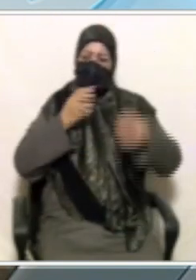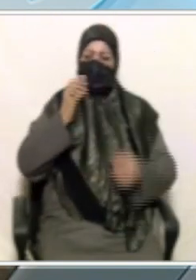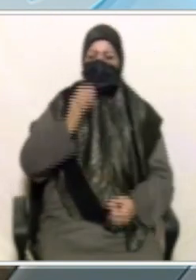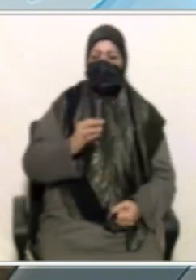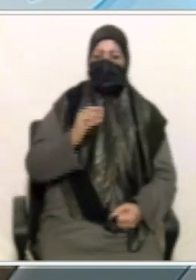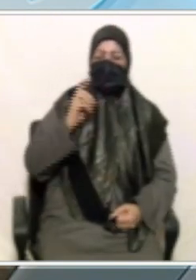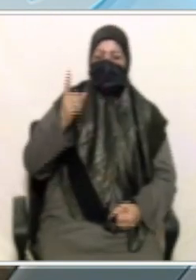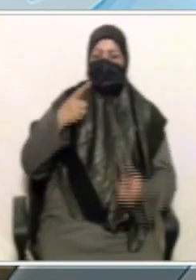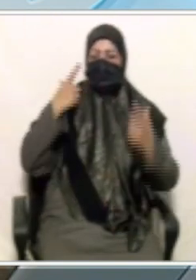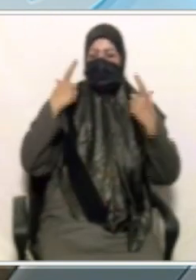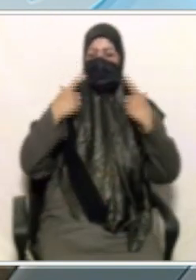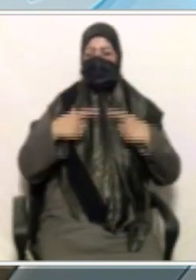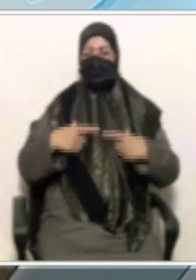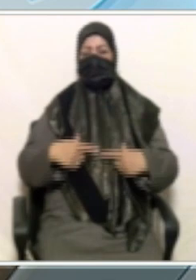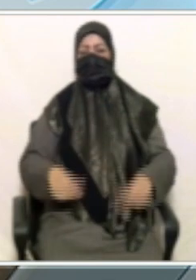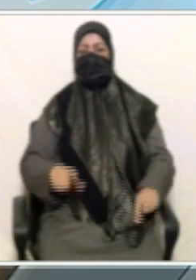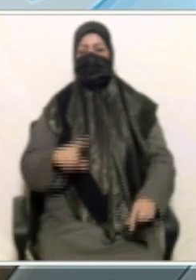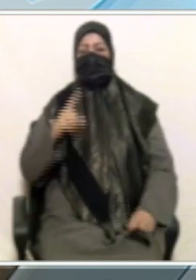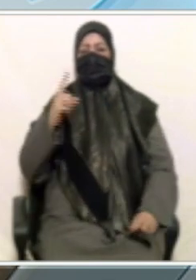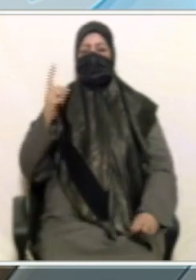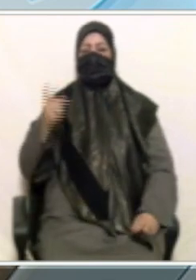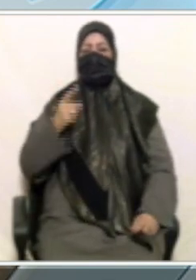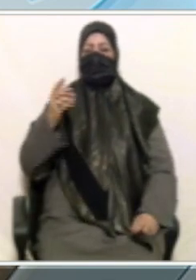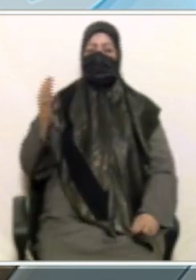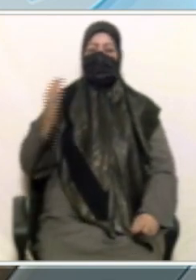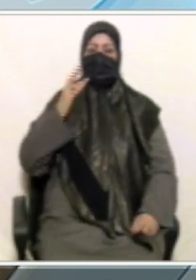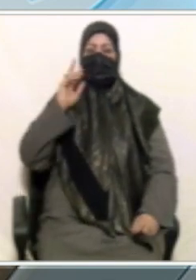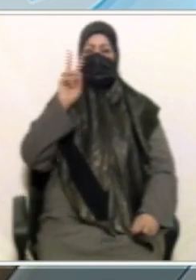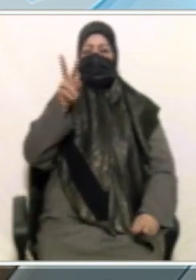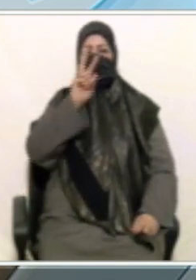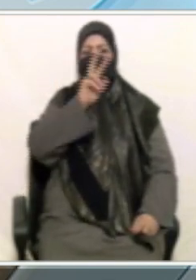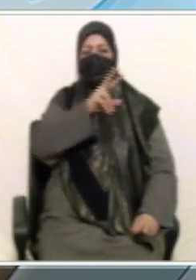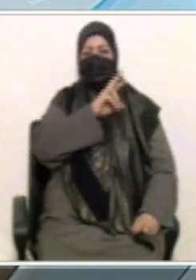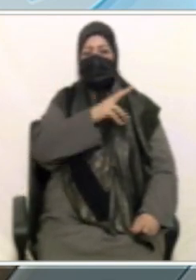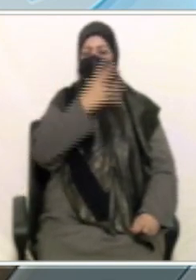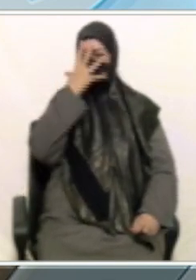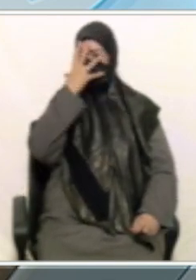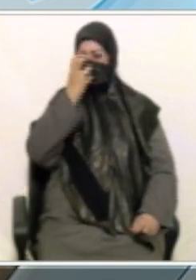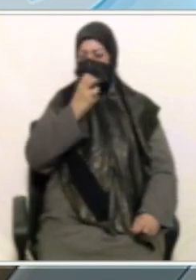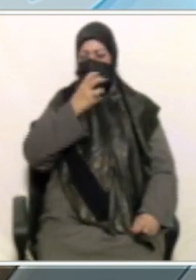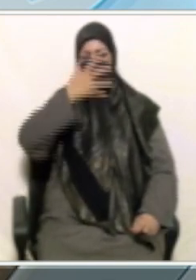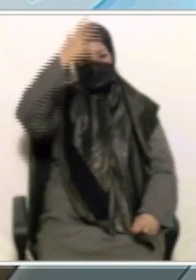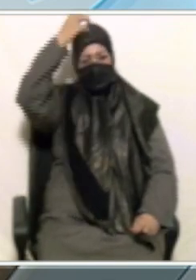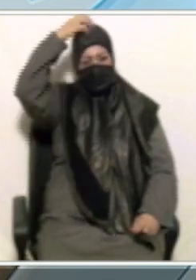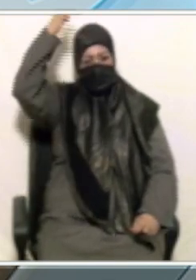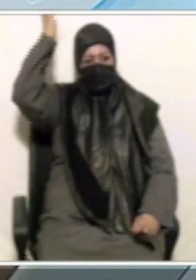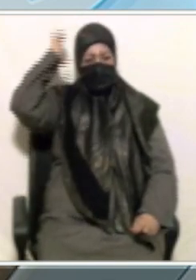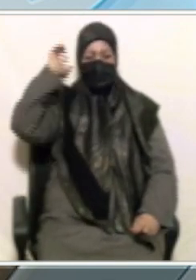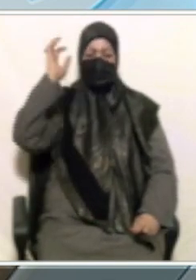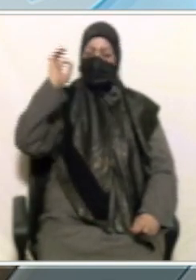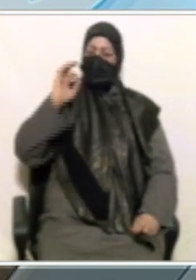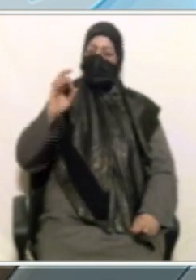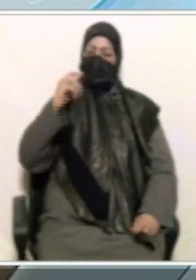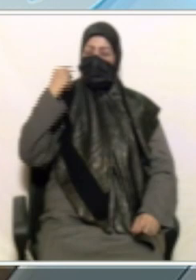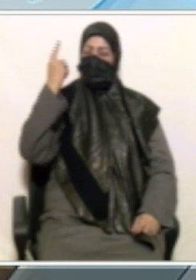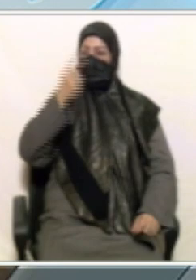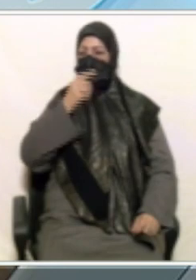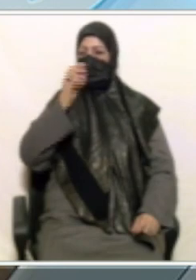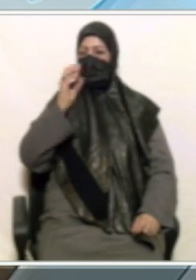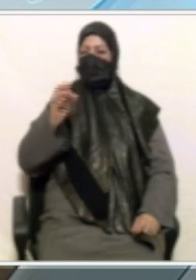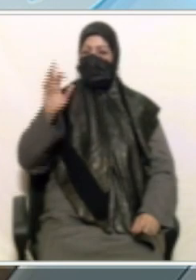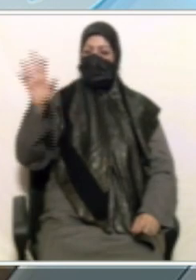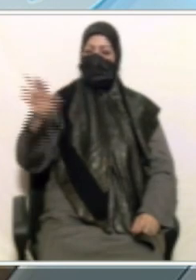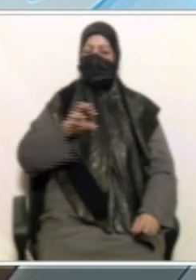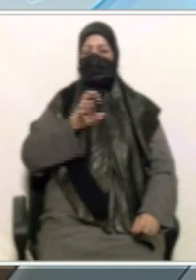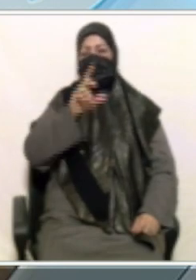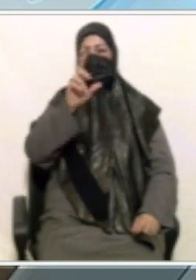قريب أدركتهم وهم يستحي الإنسان أن يخرج دون أن يضع شيئا على رأسه. وهذا عبد الله بن عمر